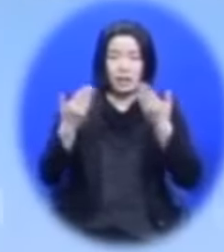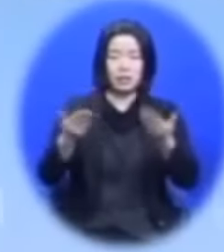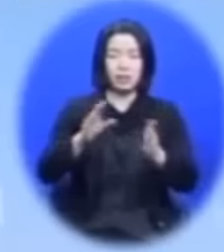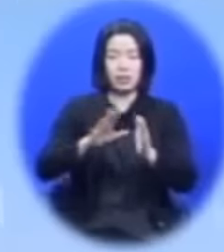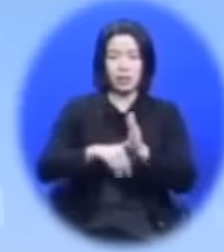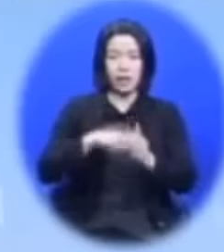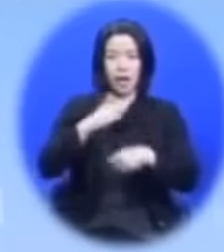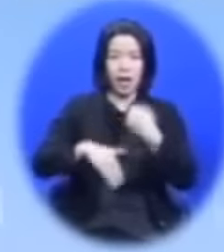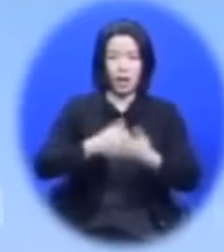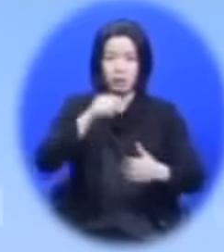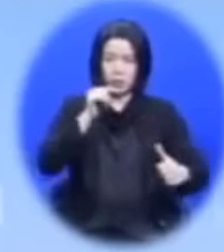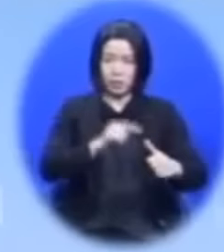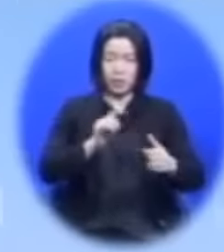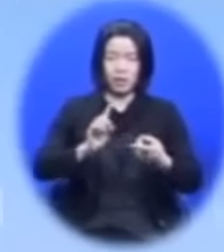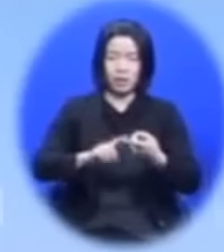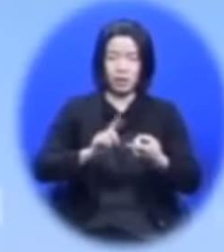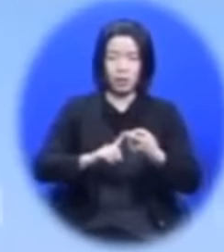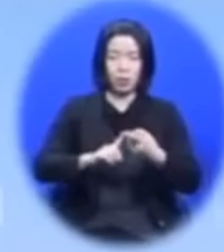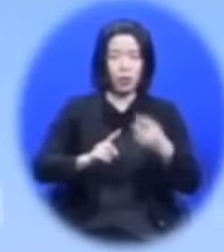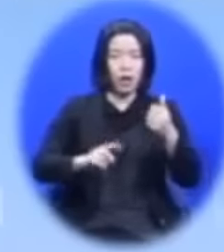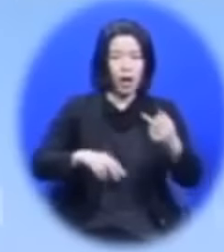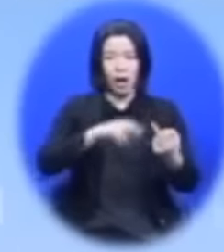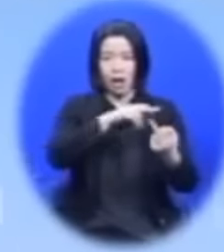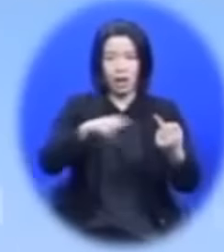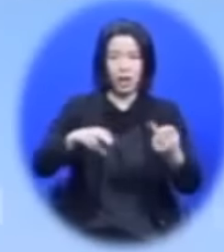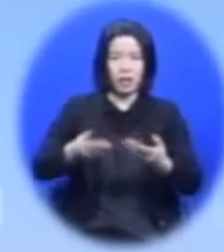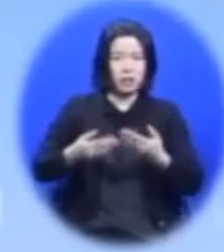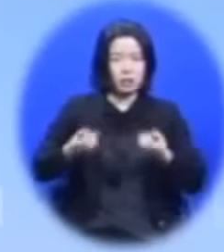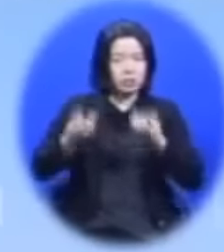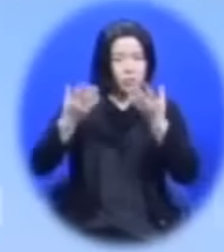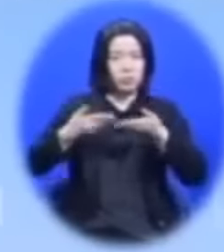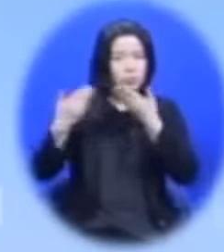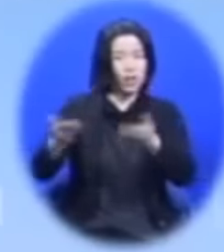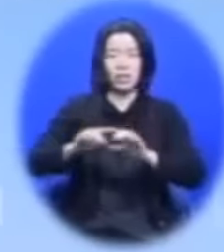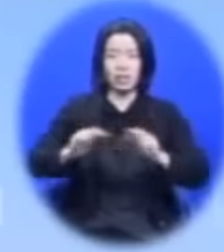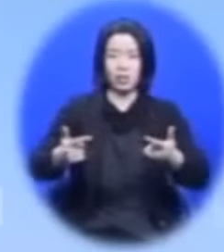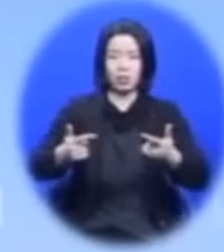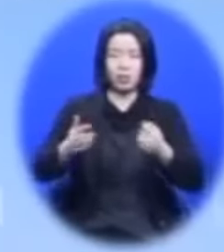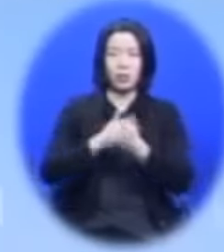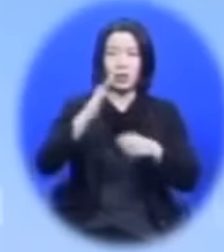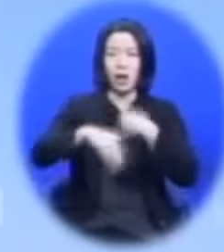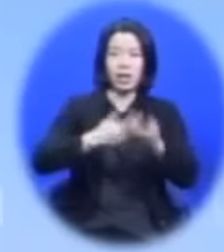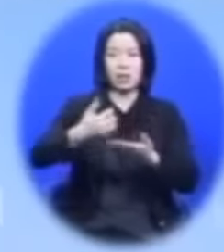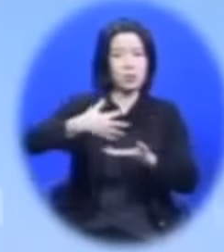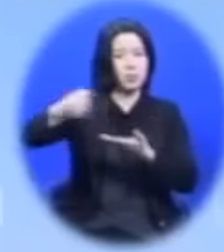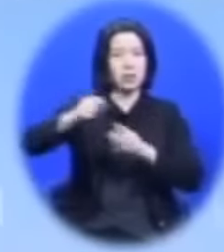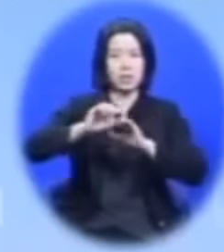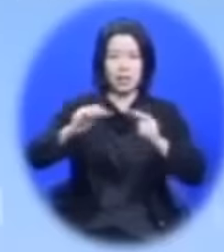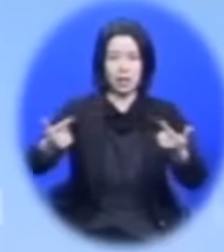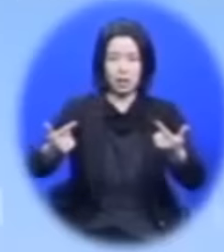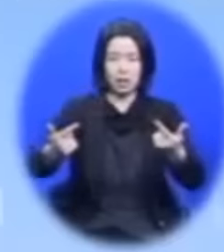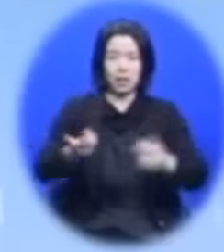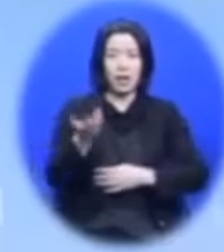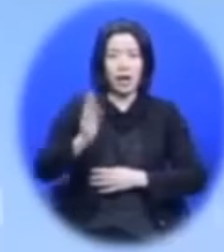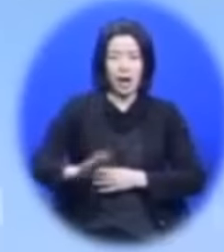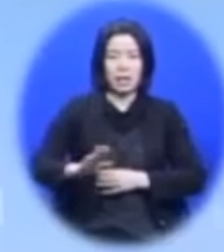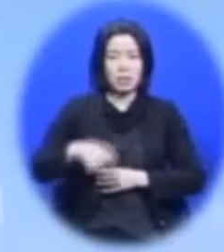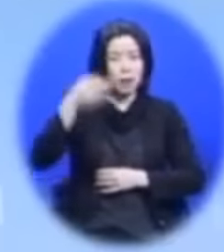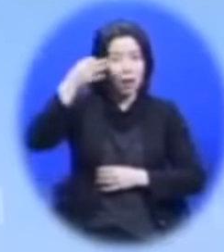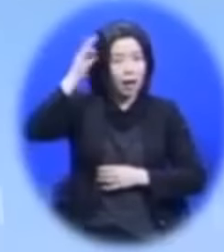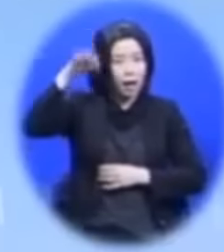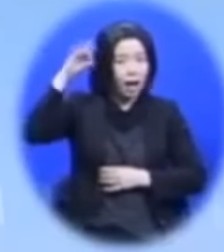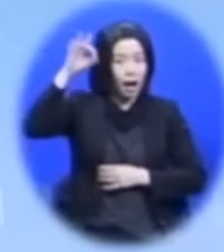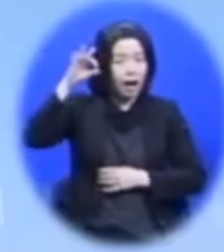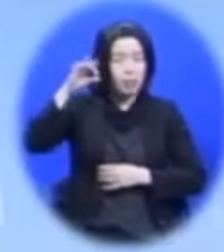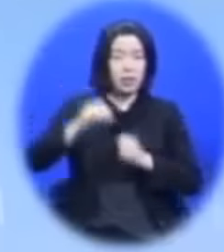시킨 대로 가인은 제사를 드리지 않아서 하나님이 가인의 제사는 받지 않으셨고 아벨은 하나님이 시킨 대로